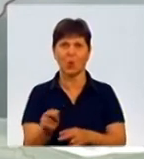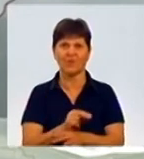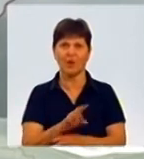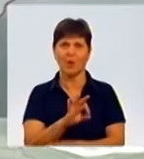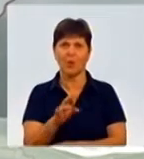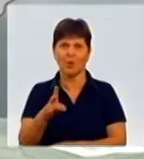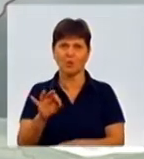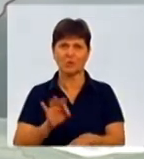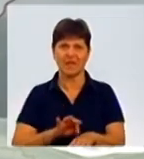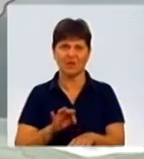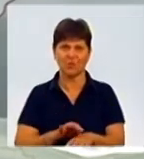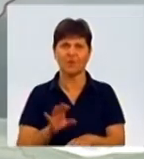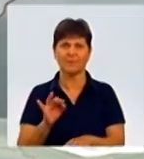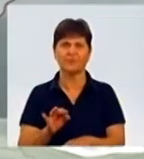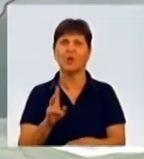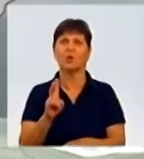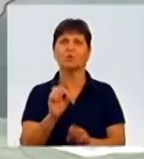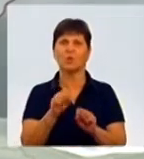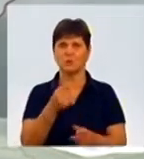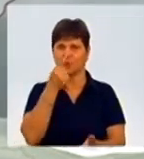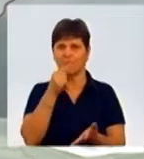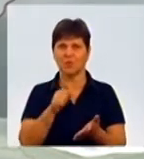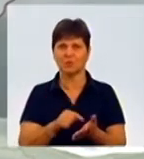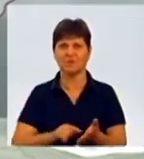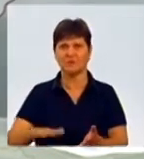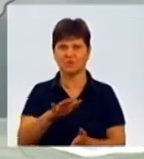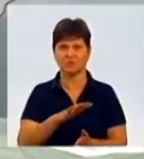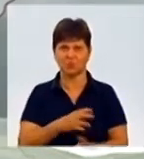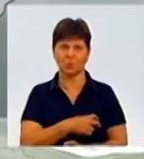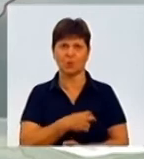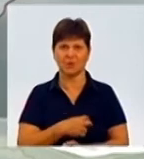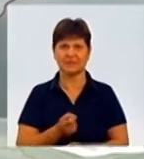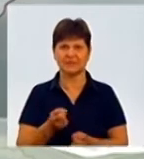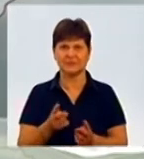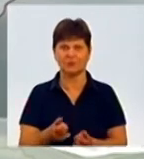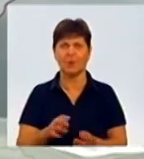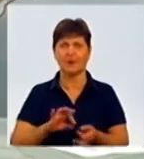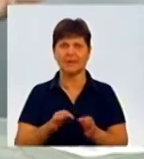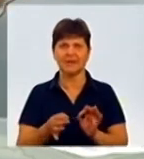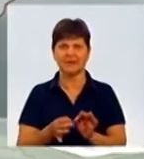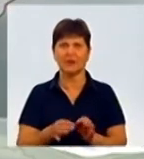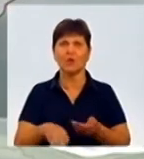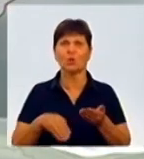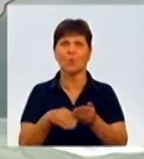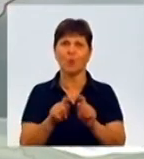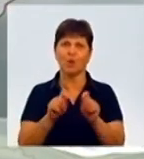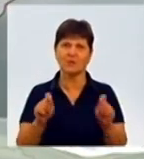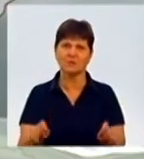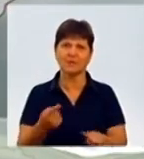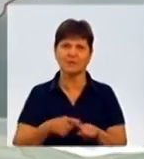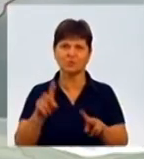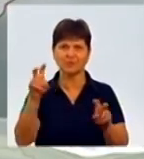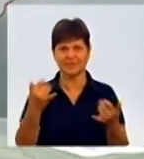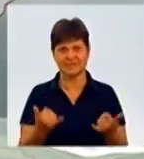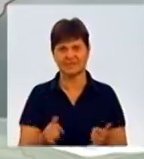онкологічних захворювань і хто, власне, може потрапити у зону ризику. Більш детально допоможе розкрити нам цю тему сьогодні